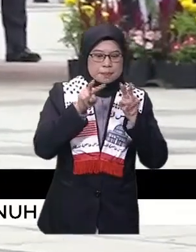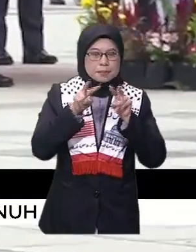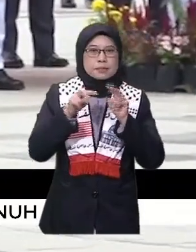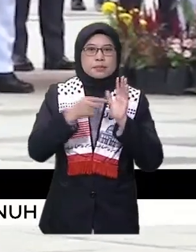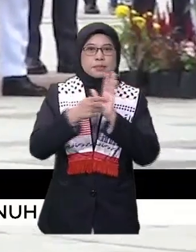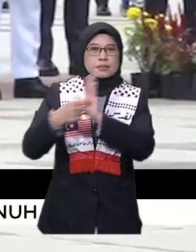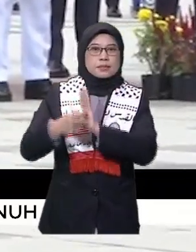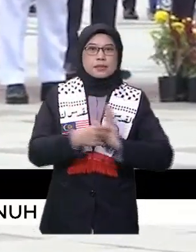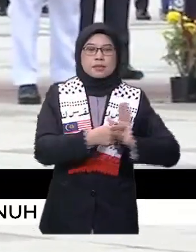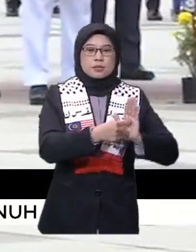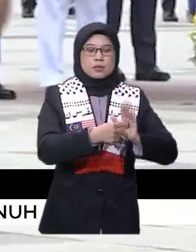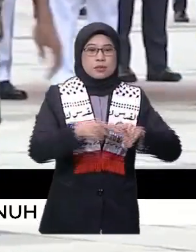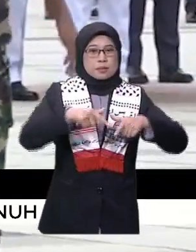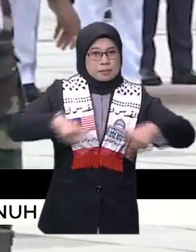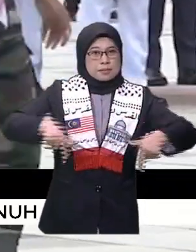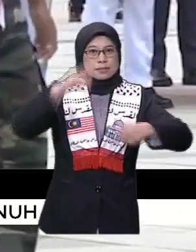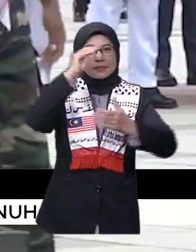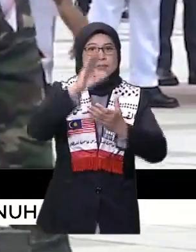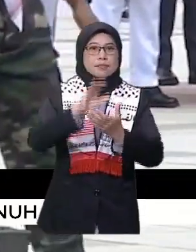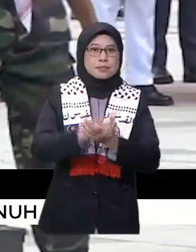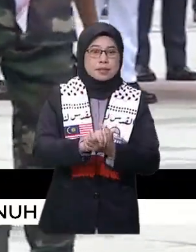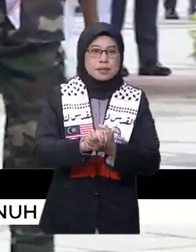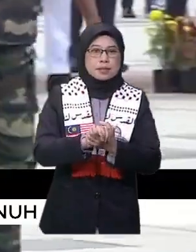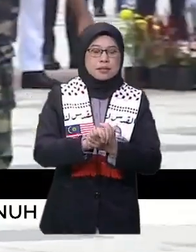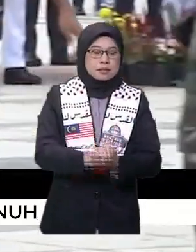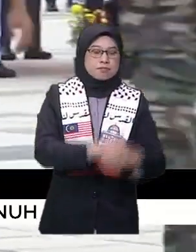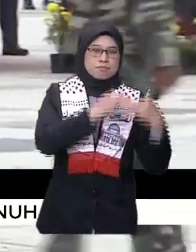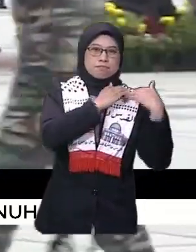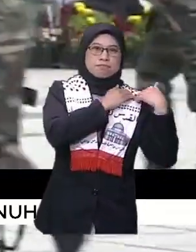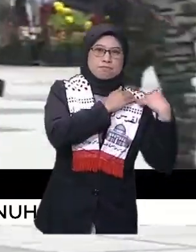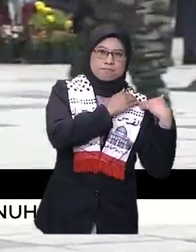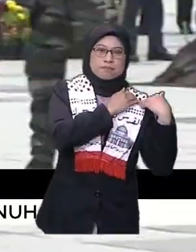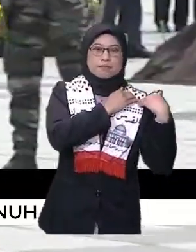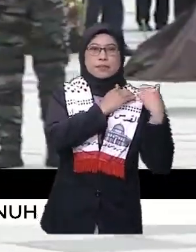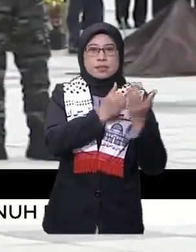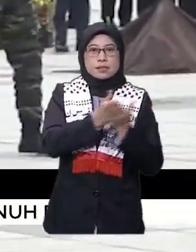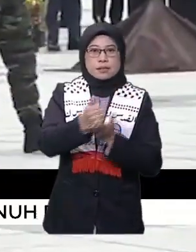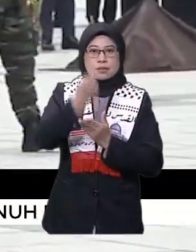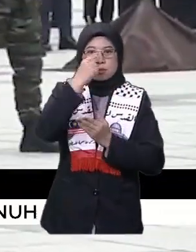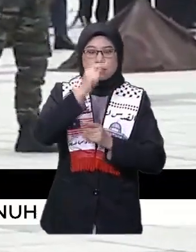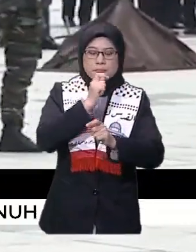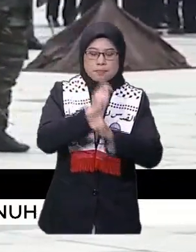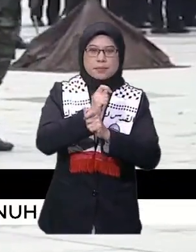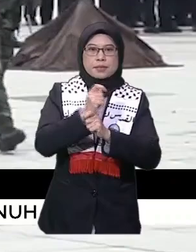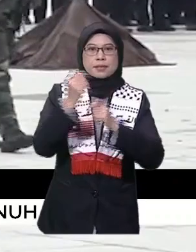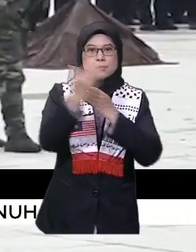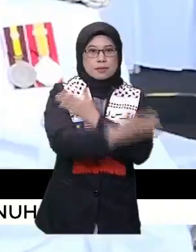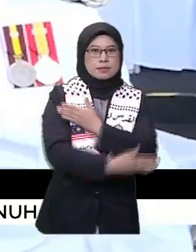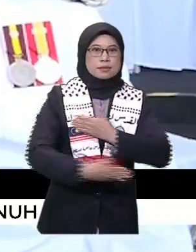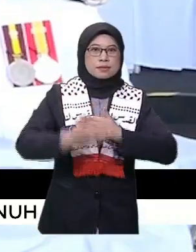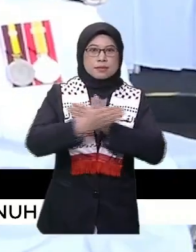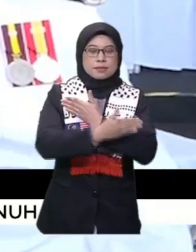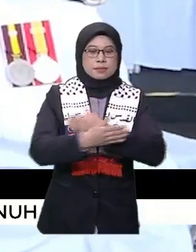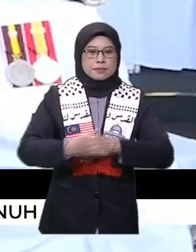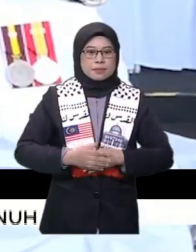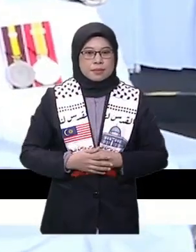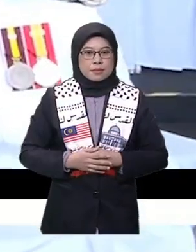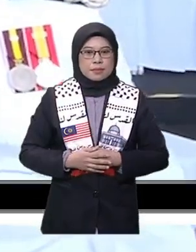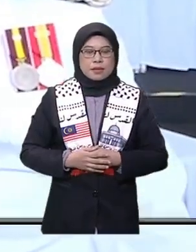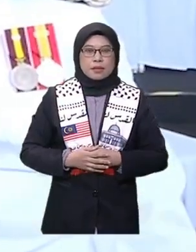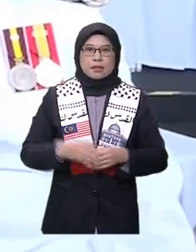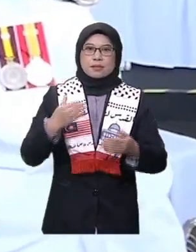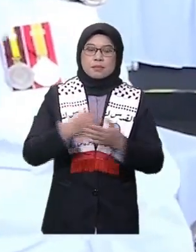yang menggambarkan keberanian suaminya memikul tanggungjawab dan amanah demi pertahankan negara. Sampai